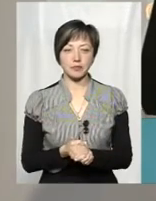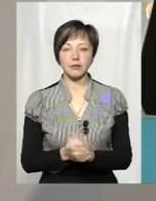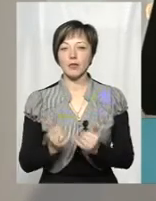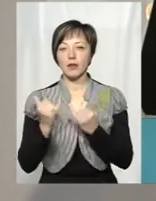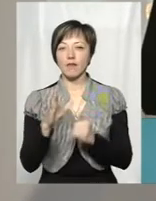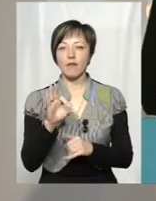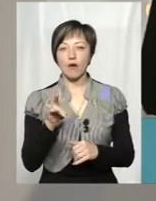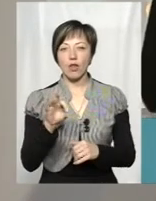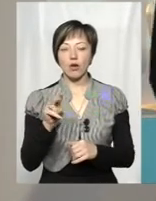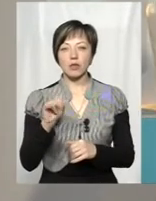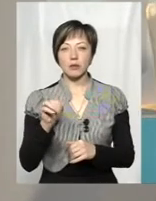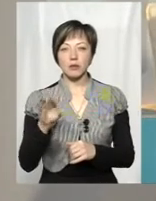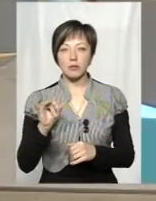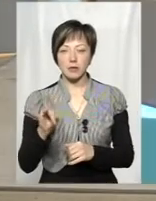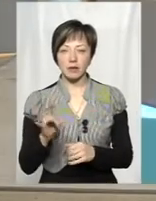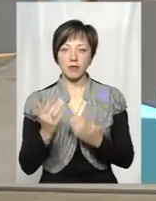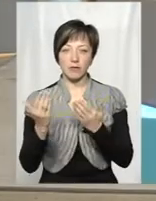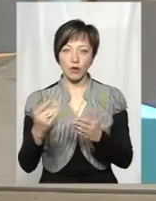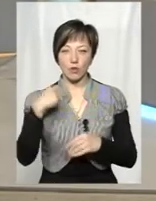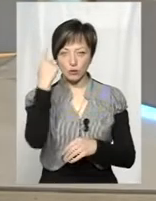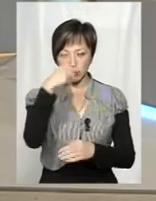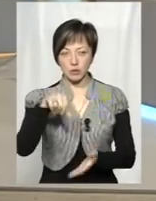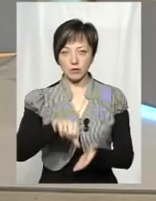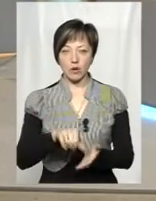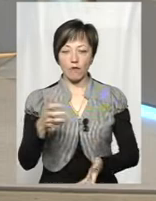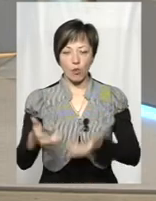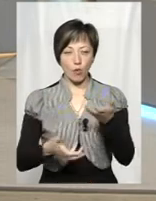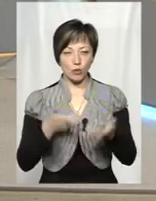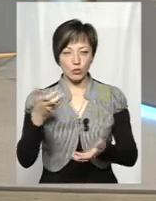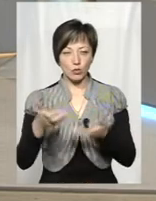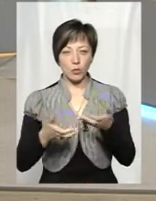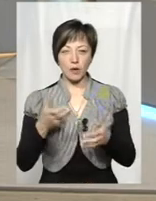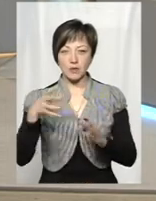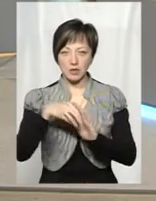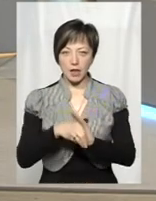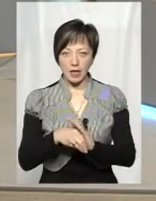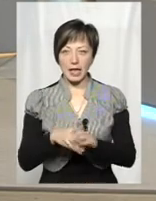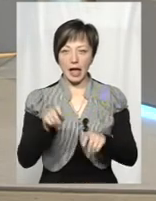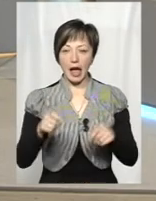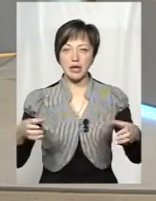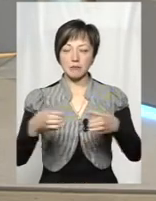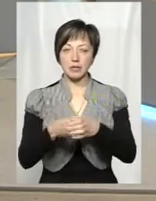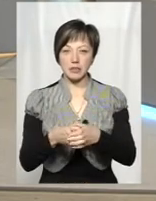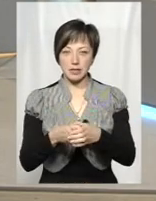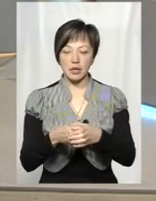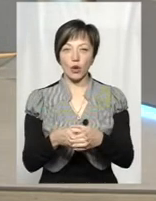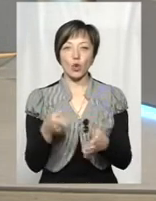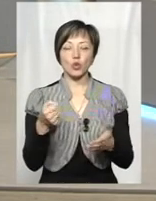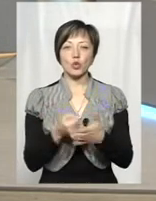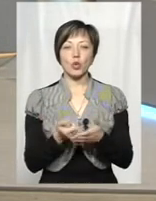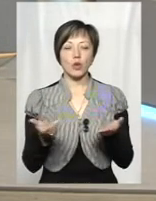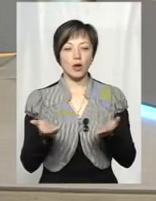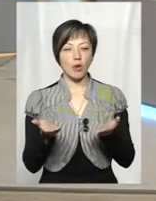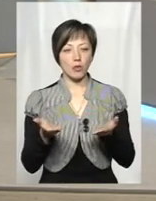Володимире, ви свого часу особисто брали участь у розкопках у складі археологічних експедицій.